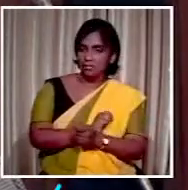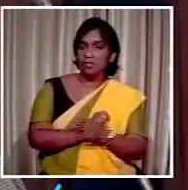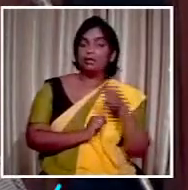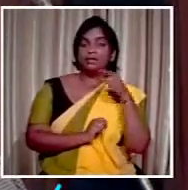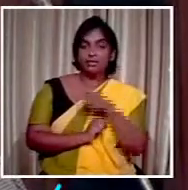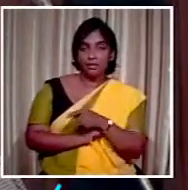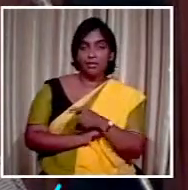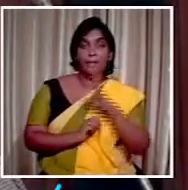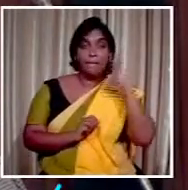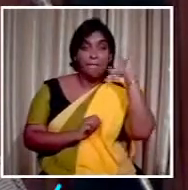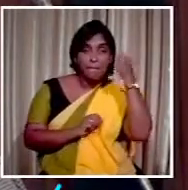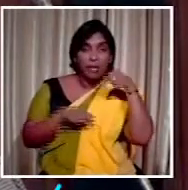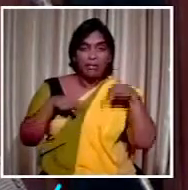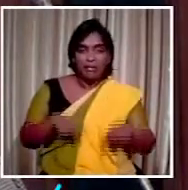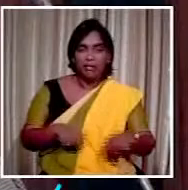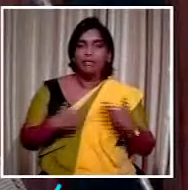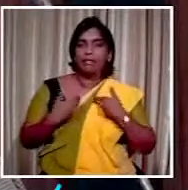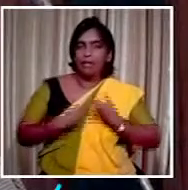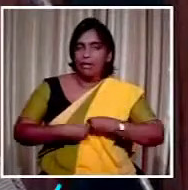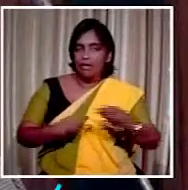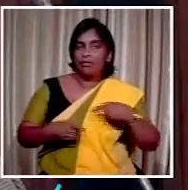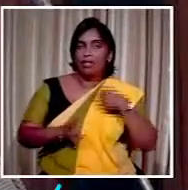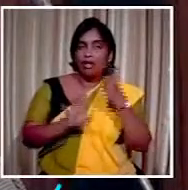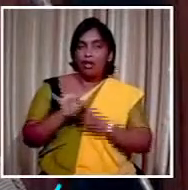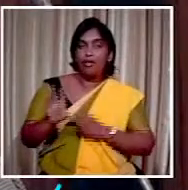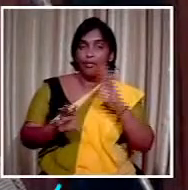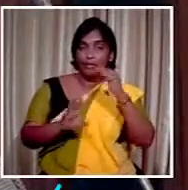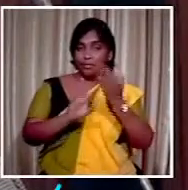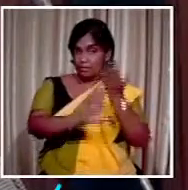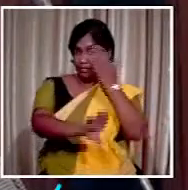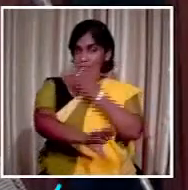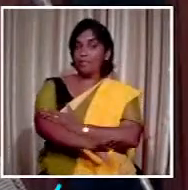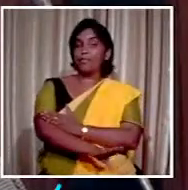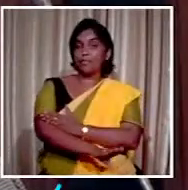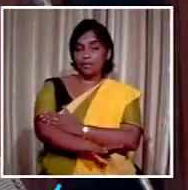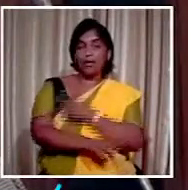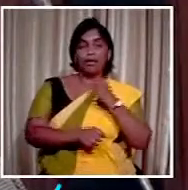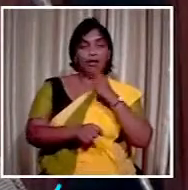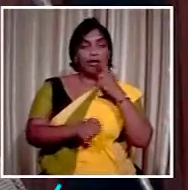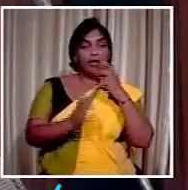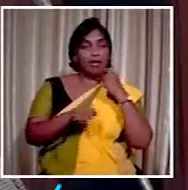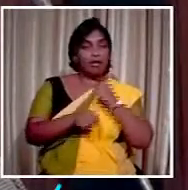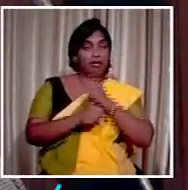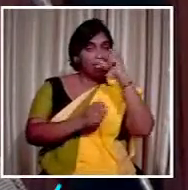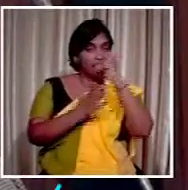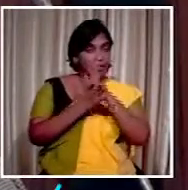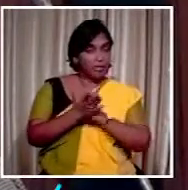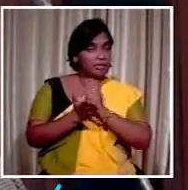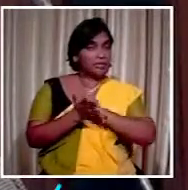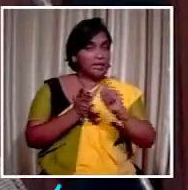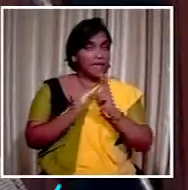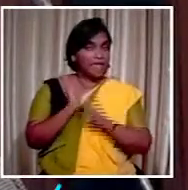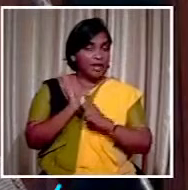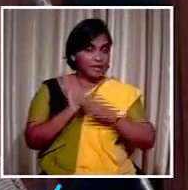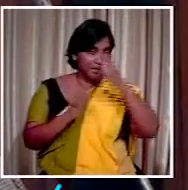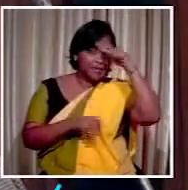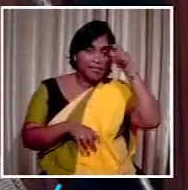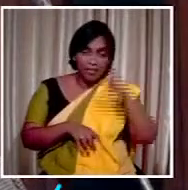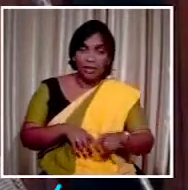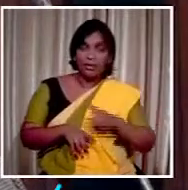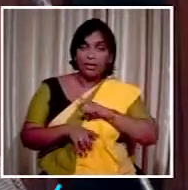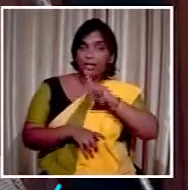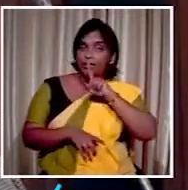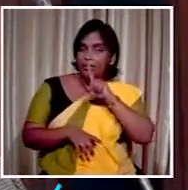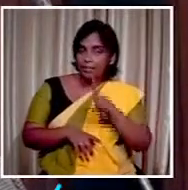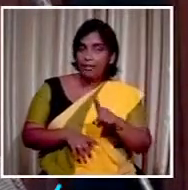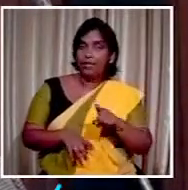ඒකේ ප්‍රතිවිපාක Eda අවුරුදු 40කට කලින් ආණ්ඩු ක්‍රම ව්‍යවස්ථාව ලියපු AJ Wilson මහත්මයා කියපු